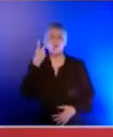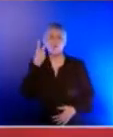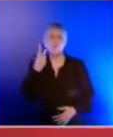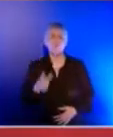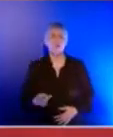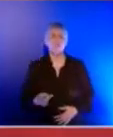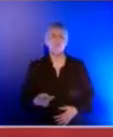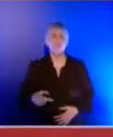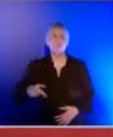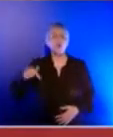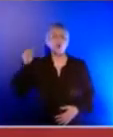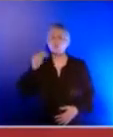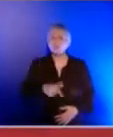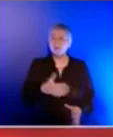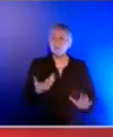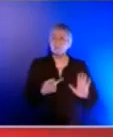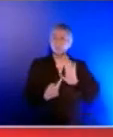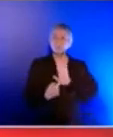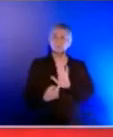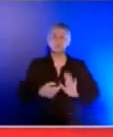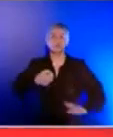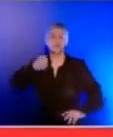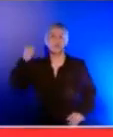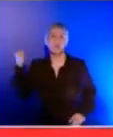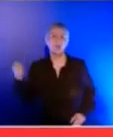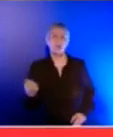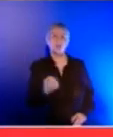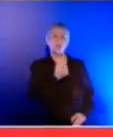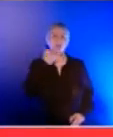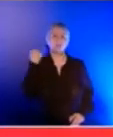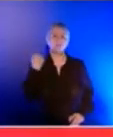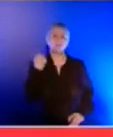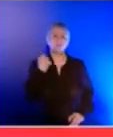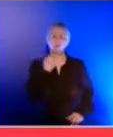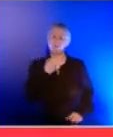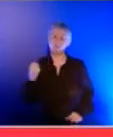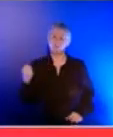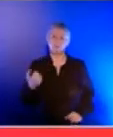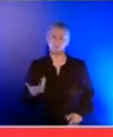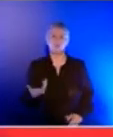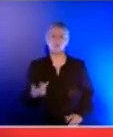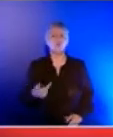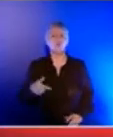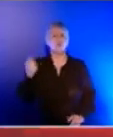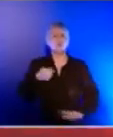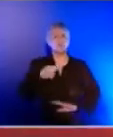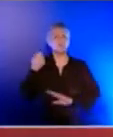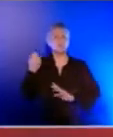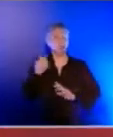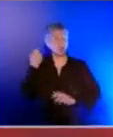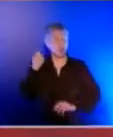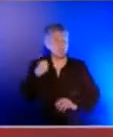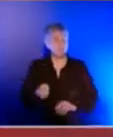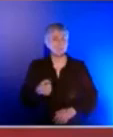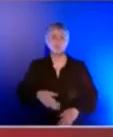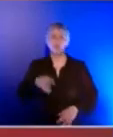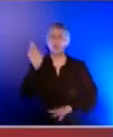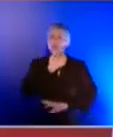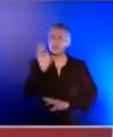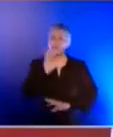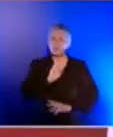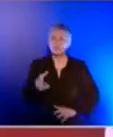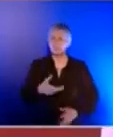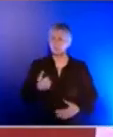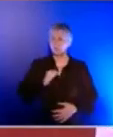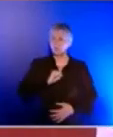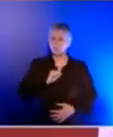της σκληρής δεξιάς, του ιδεολογικού απλοστασίου. Εθνικισμός, αντιπροσφυγισμός, ρατσισμός,